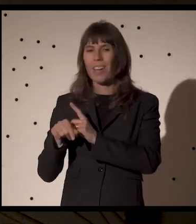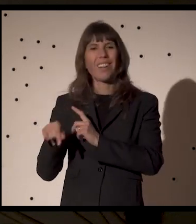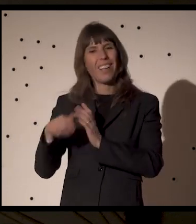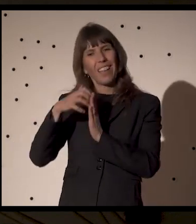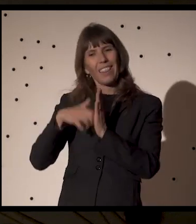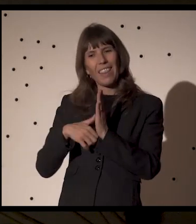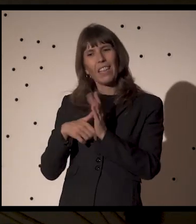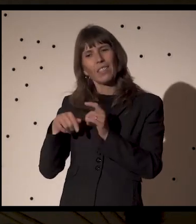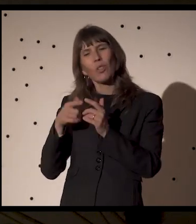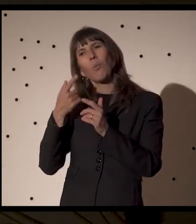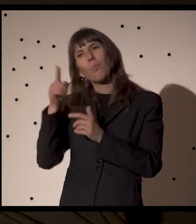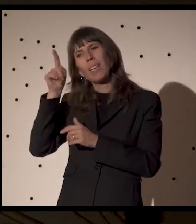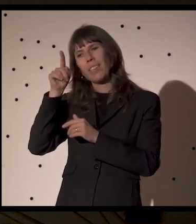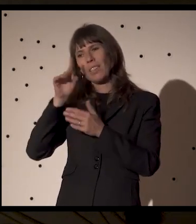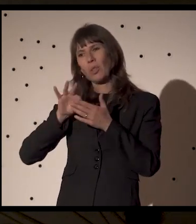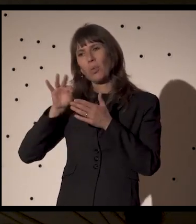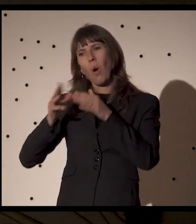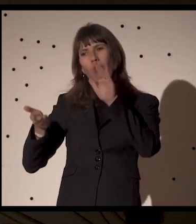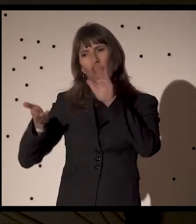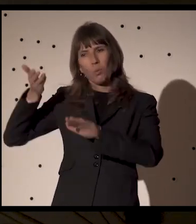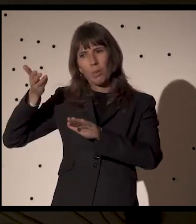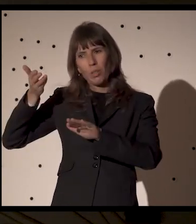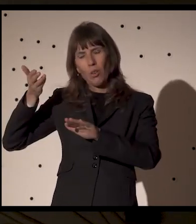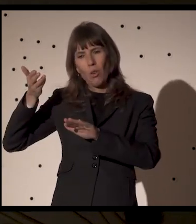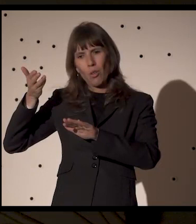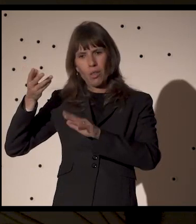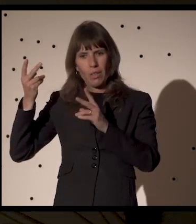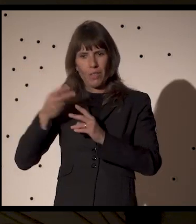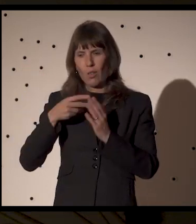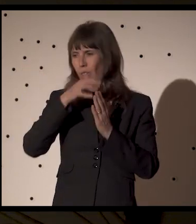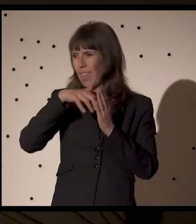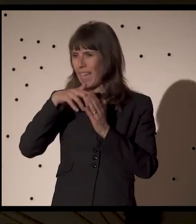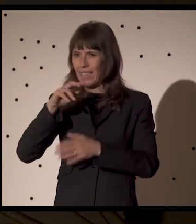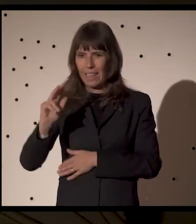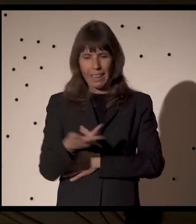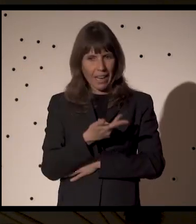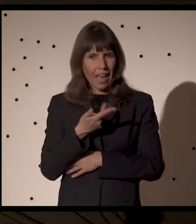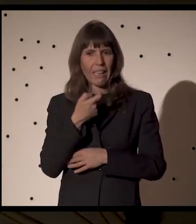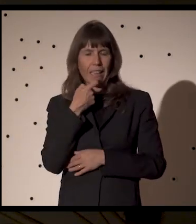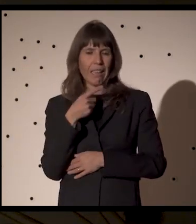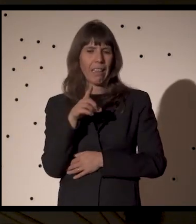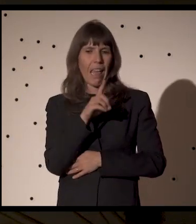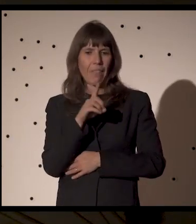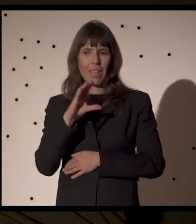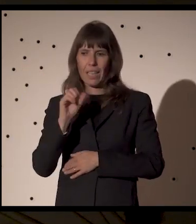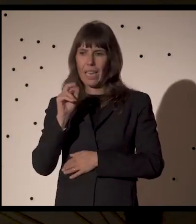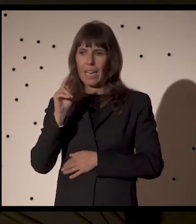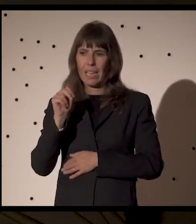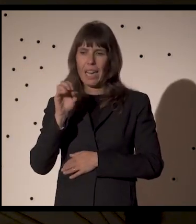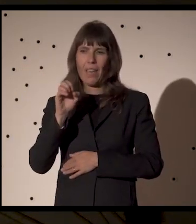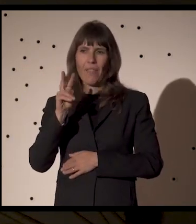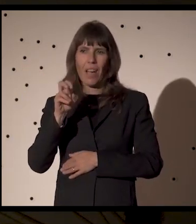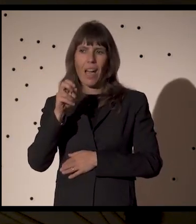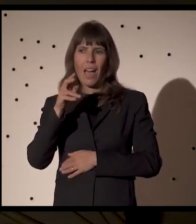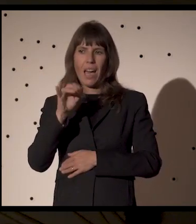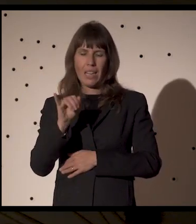un modo Ancora una volta per proseguire tutti i testi sono di Davide Carnevali l'indagine già avviata nella tranche precedente